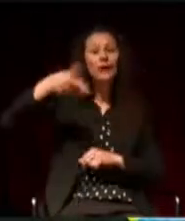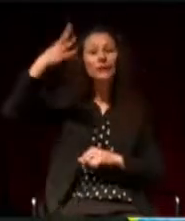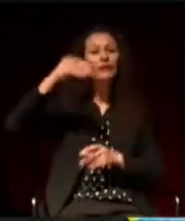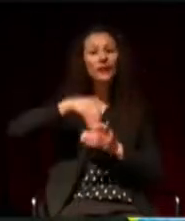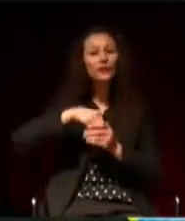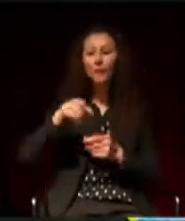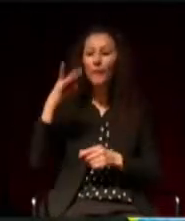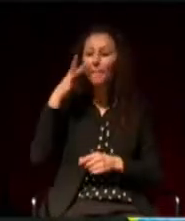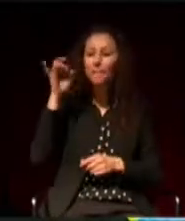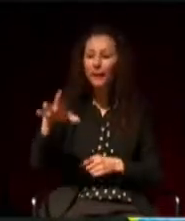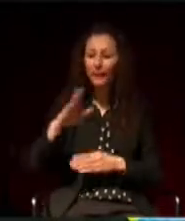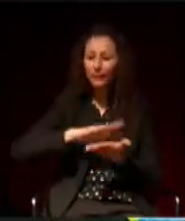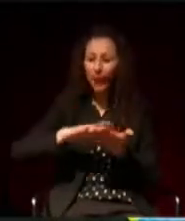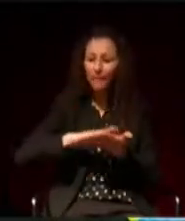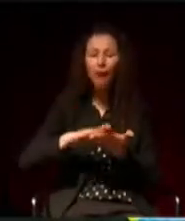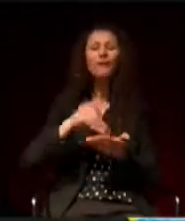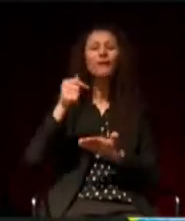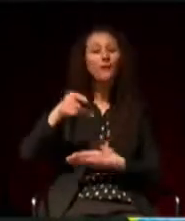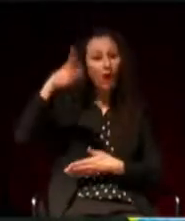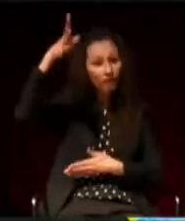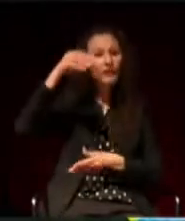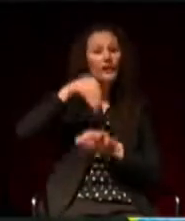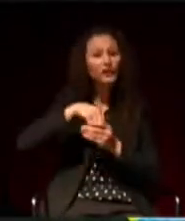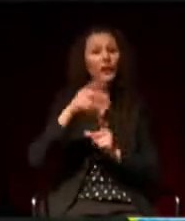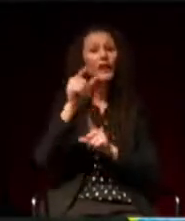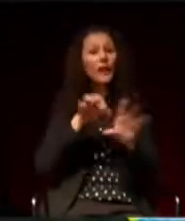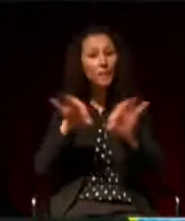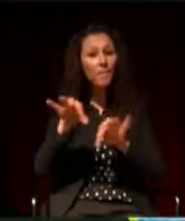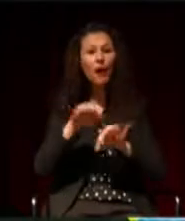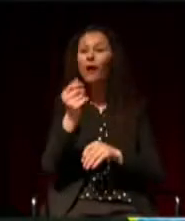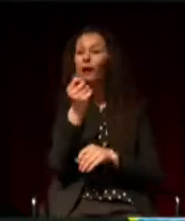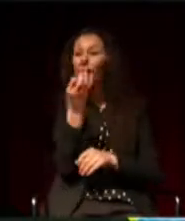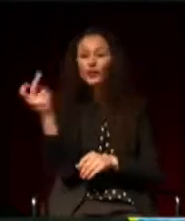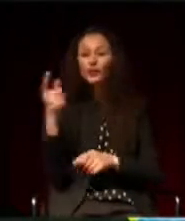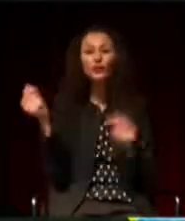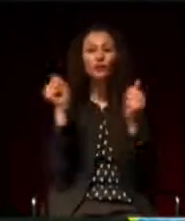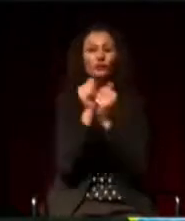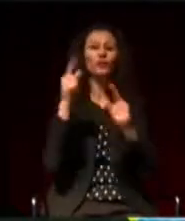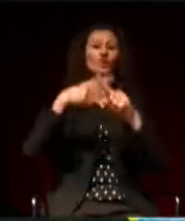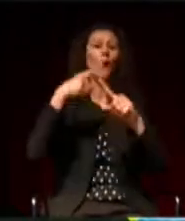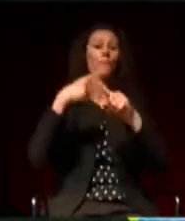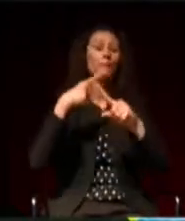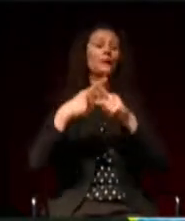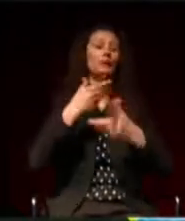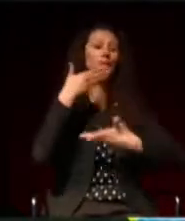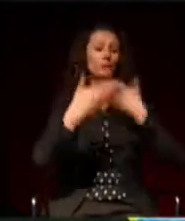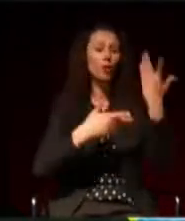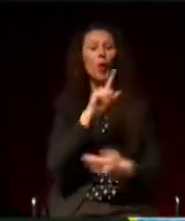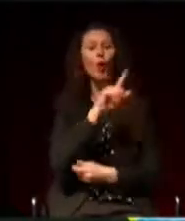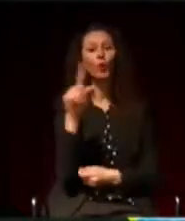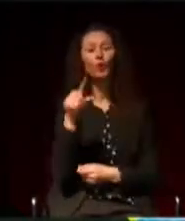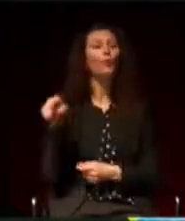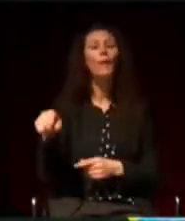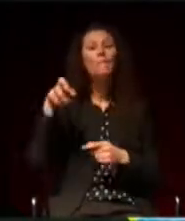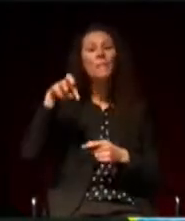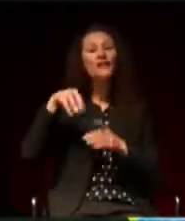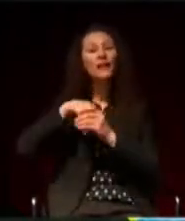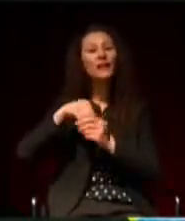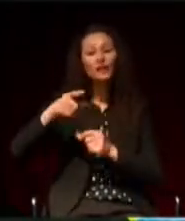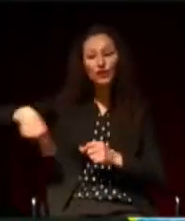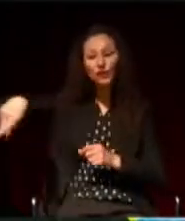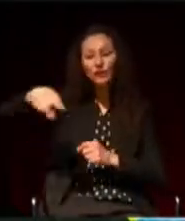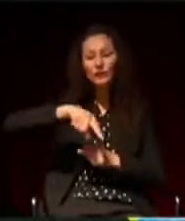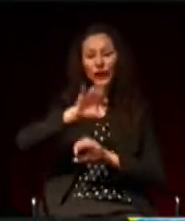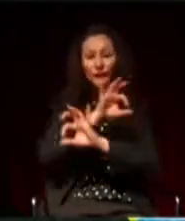bu şekilde belirlenen taban alanının katsayısı ile imar planında belirlenen kat adedinin çarpılmasıyla hesaplanır. 10. Parsel maliklerinin